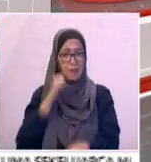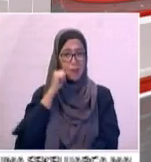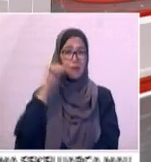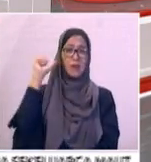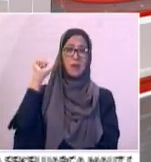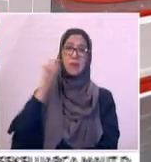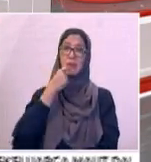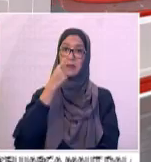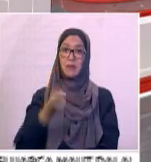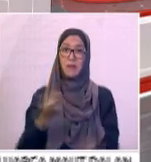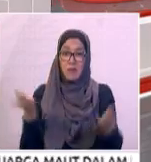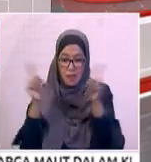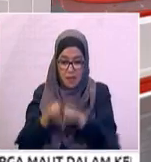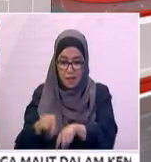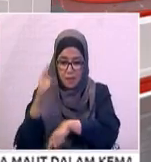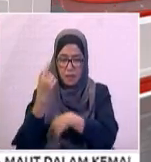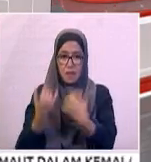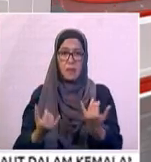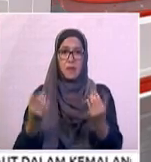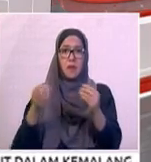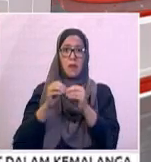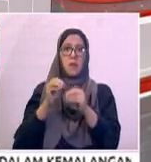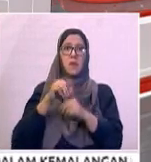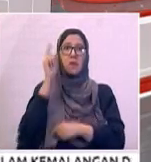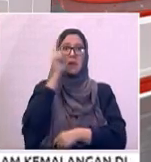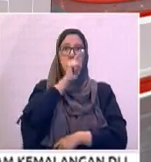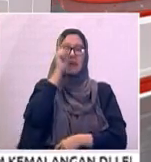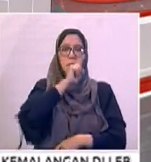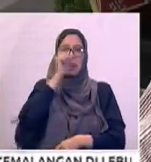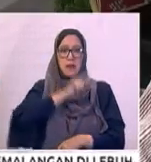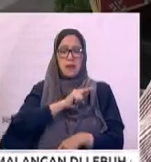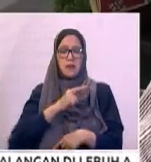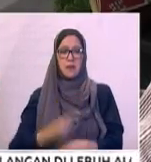kejadian ribut kali ini agak luar biasa.